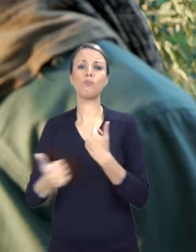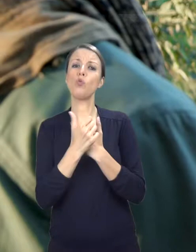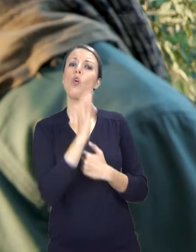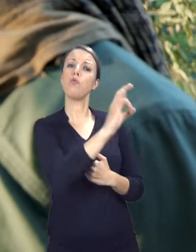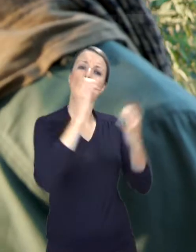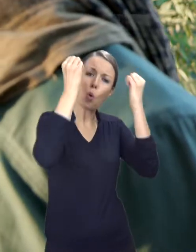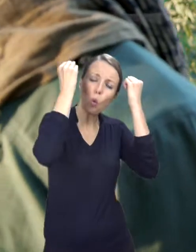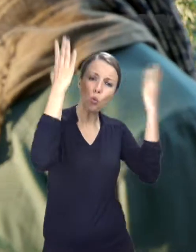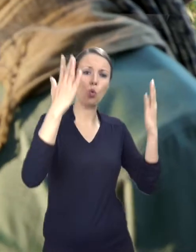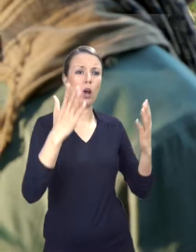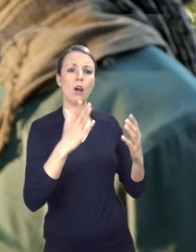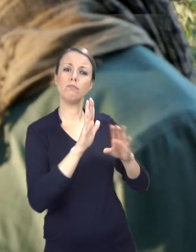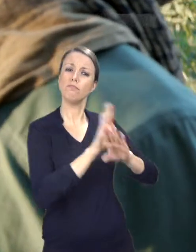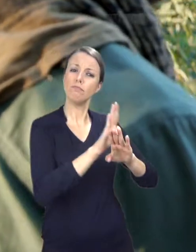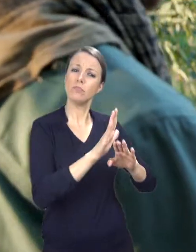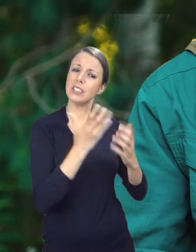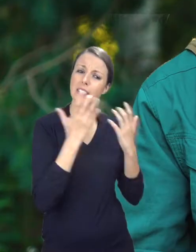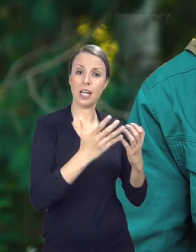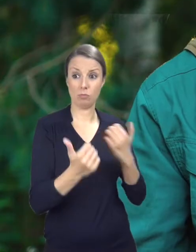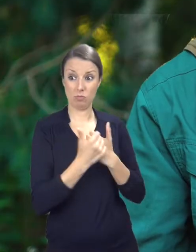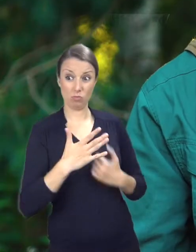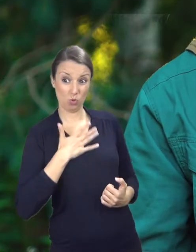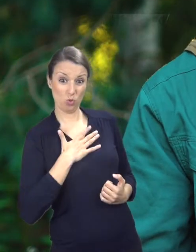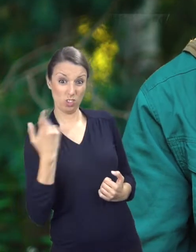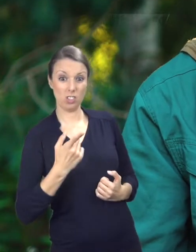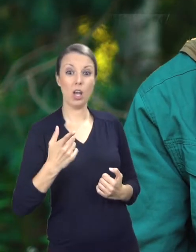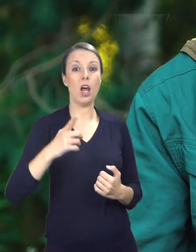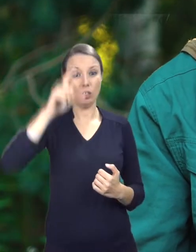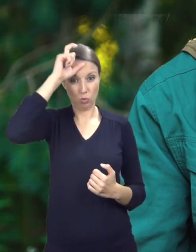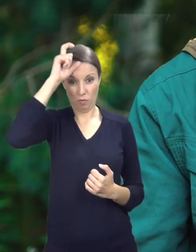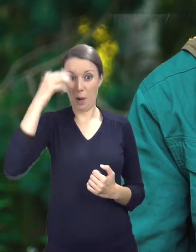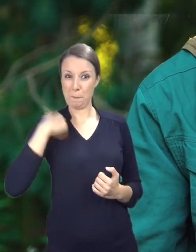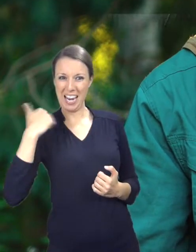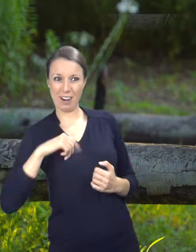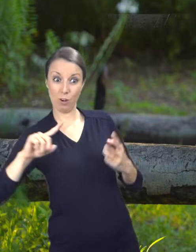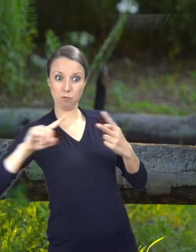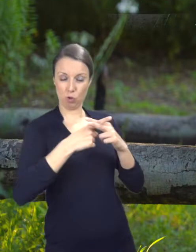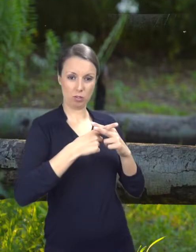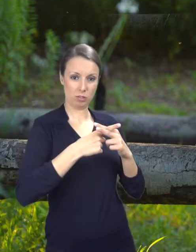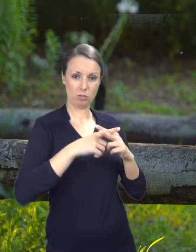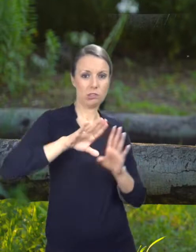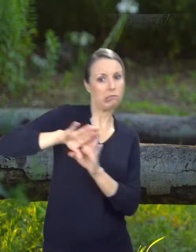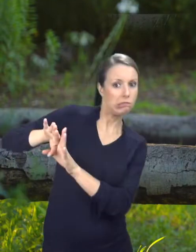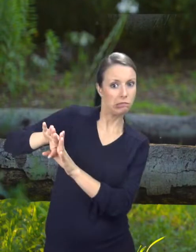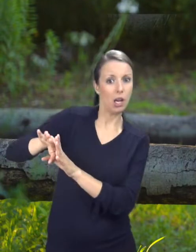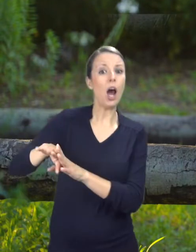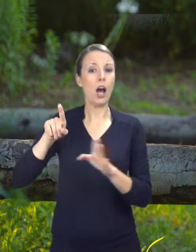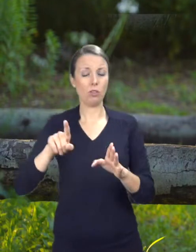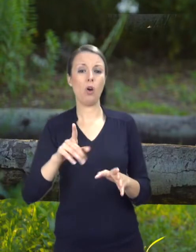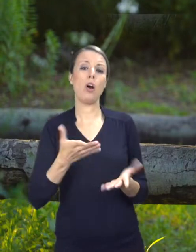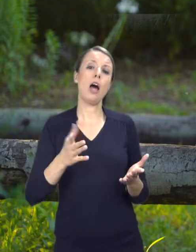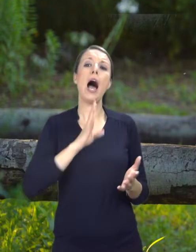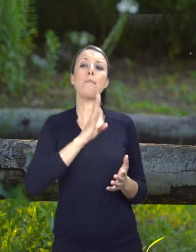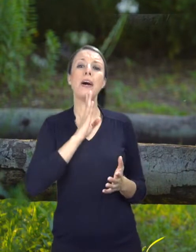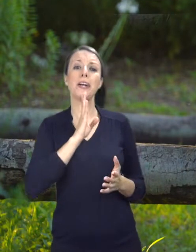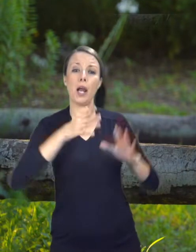bo dostrzegli zagrożenie białego człowieka. Takich plemion jest sporo w Ameryce Południowej. Natomiast czy oni są tak w 100% no